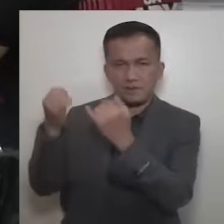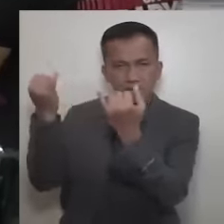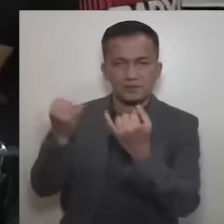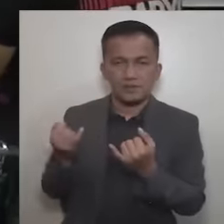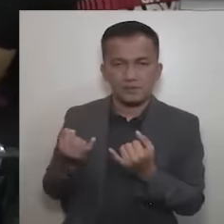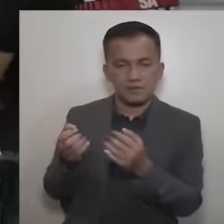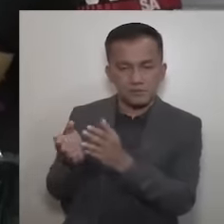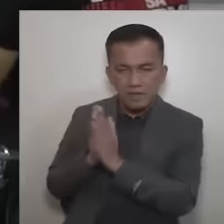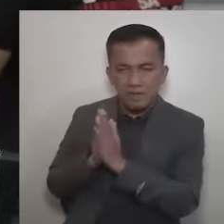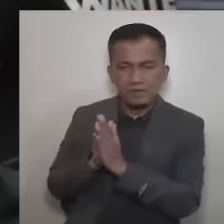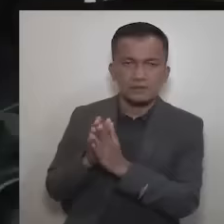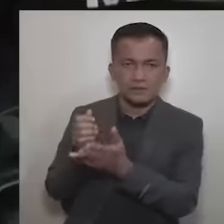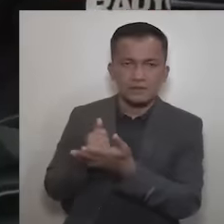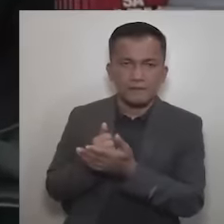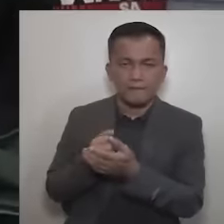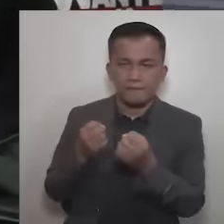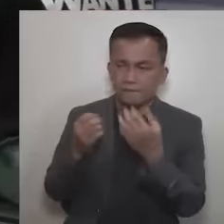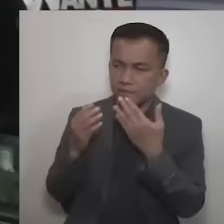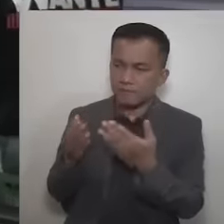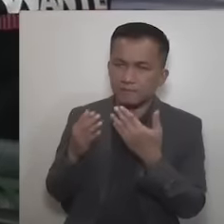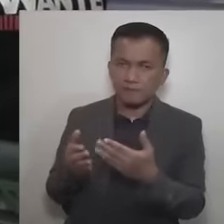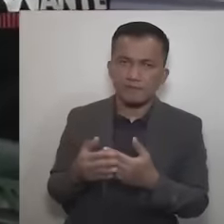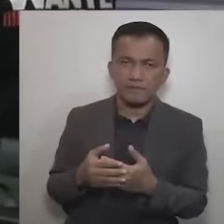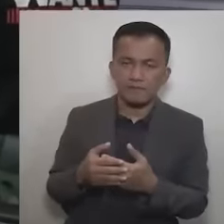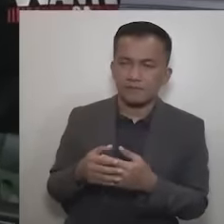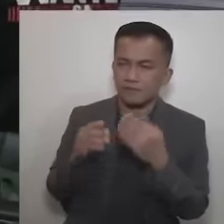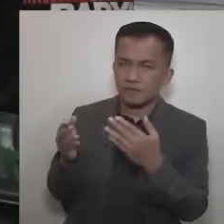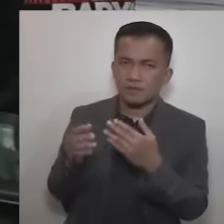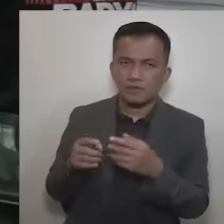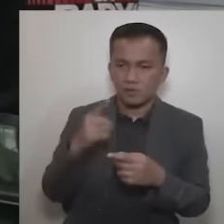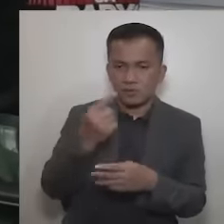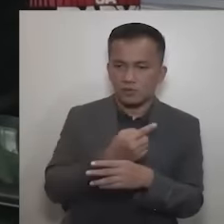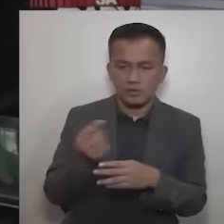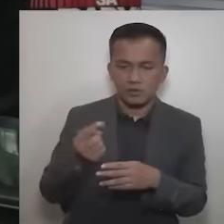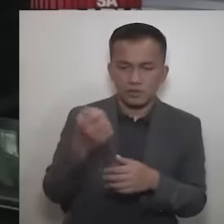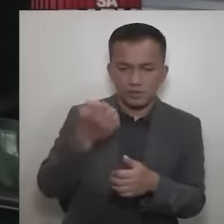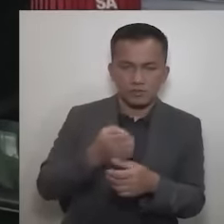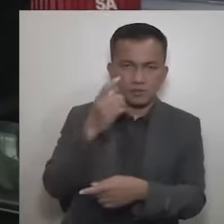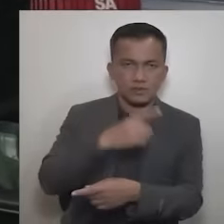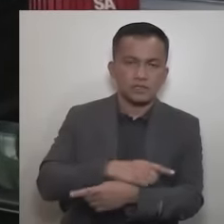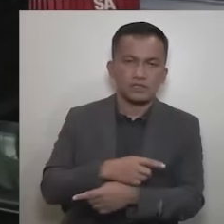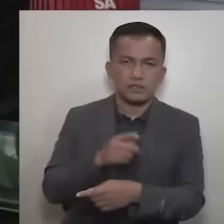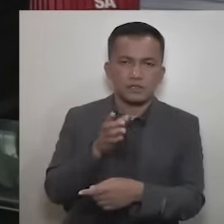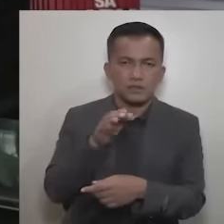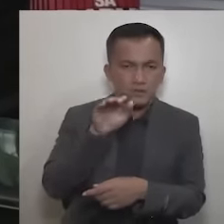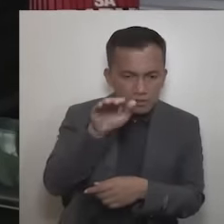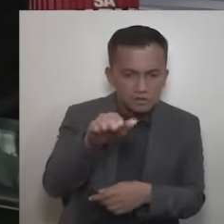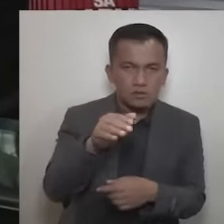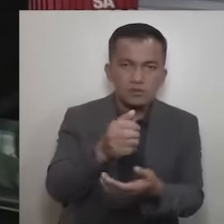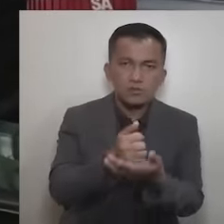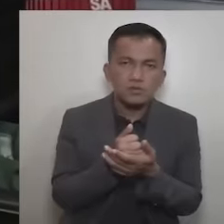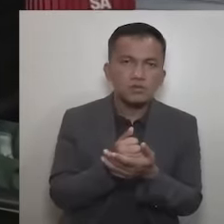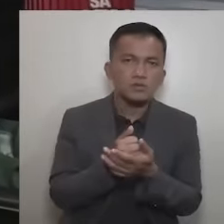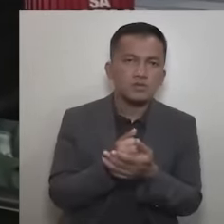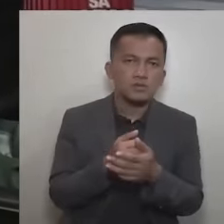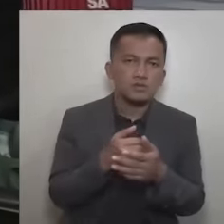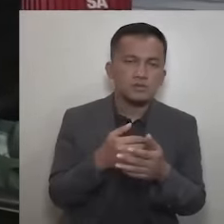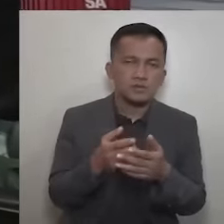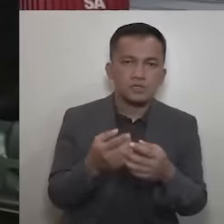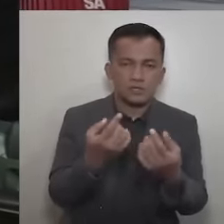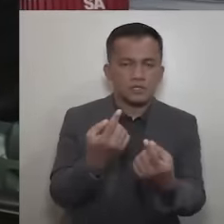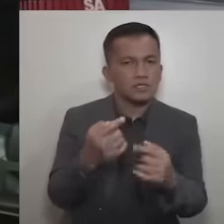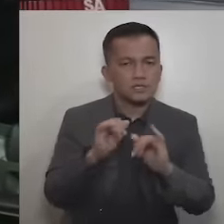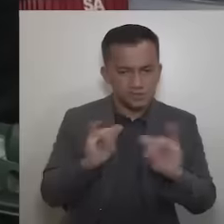Idol noon, bigyan ako ng tulong. Maraming salamat sa inyo kasi one week ako dito, araw-araw, humihingi sa kanila ng tulong. Pero